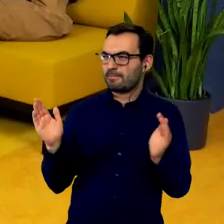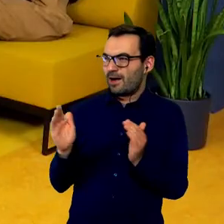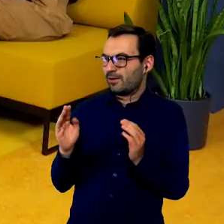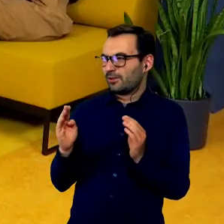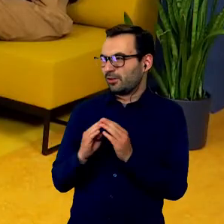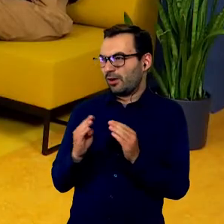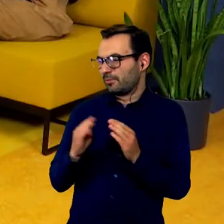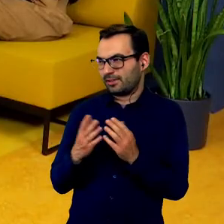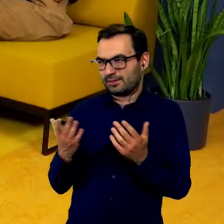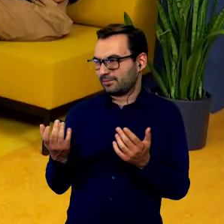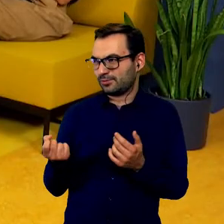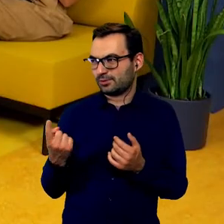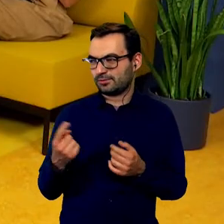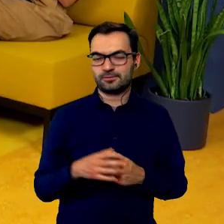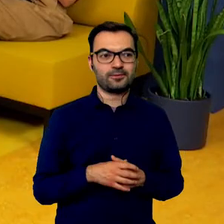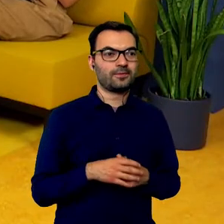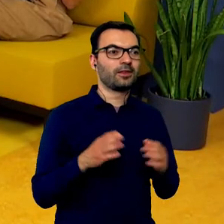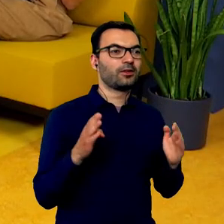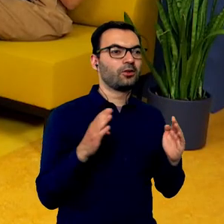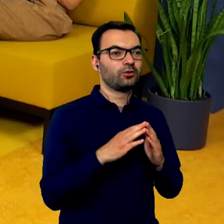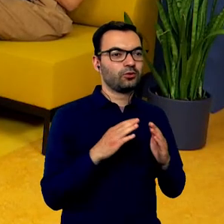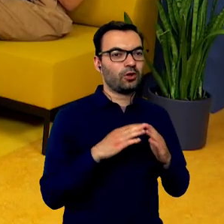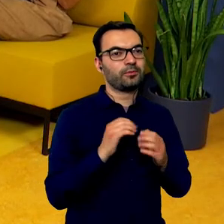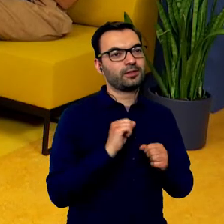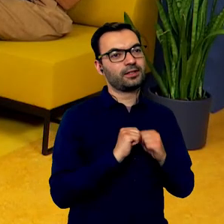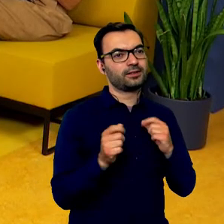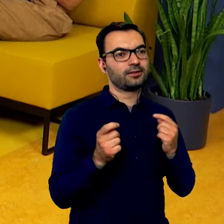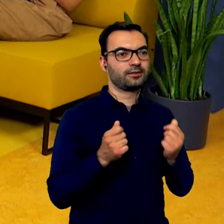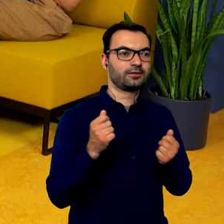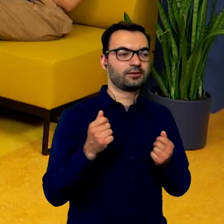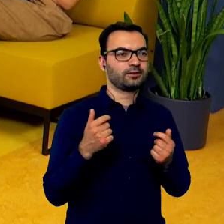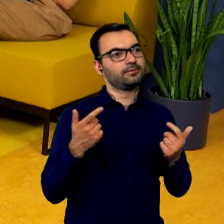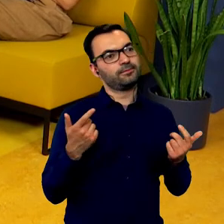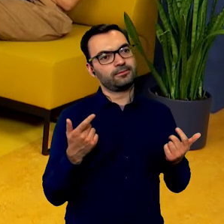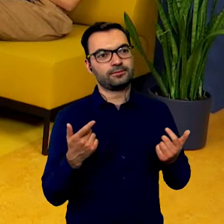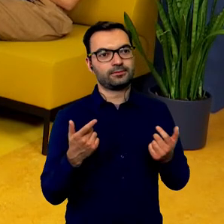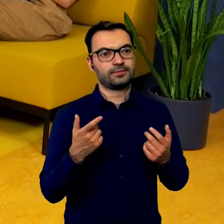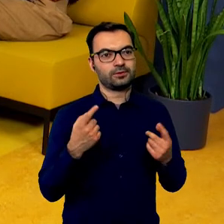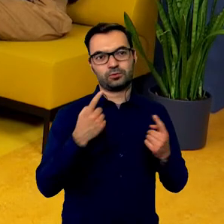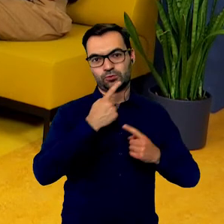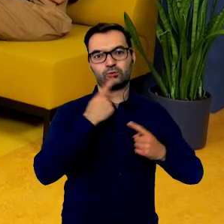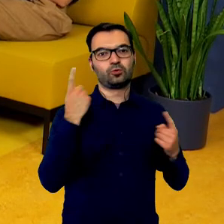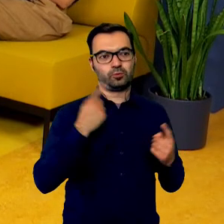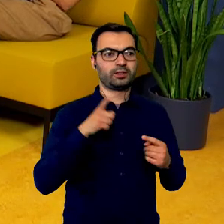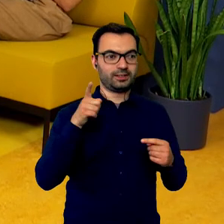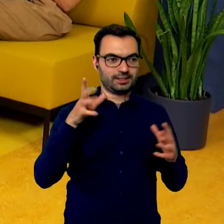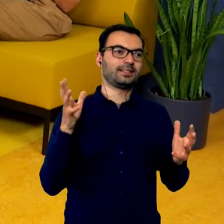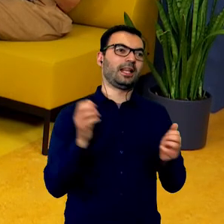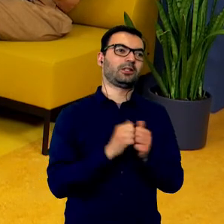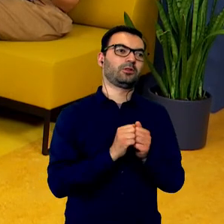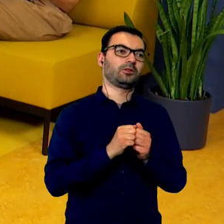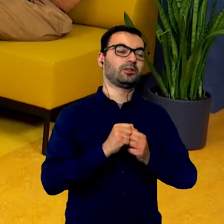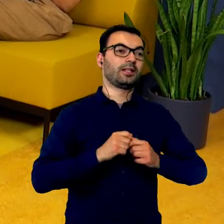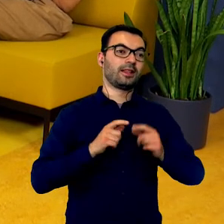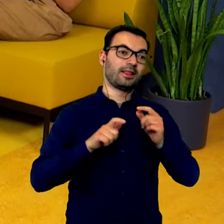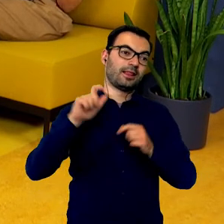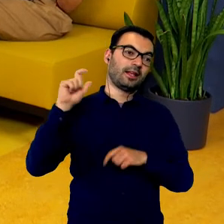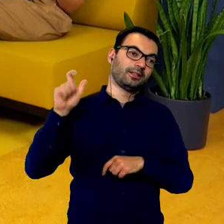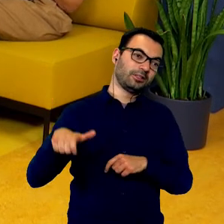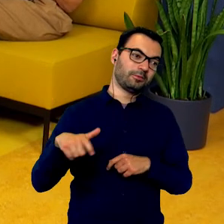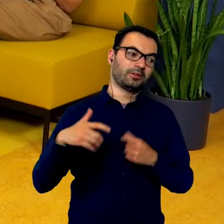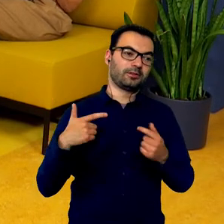chatynka. Nieodkryte. Więc jakby ten dom jednak staje się czymś takim, no znowu, świetnie, że trafia na panią i że dla pani będzie to